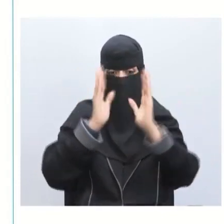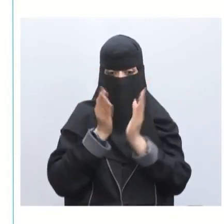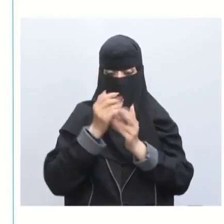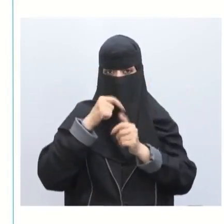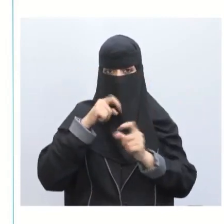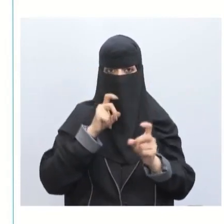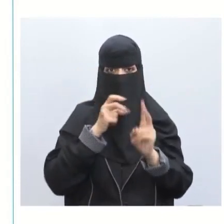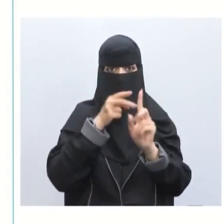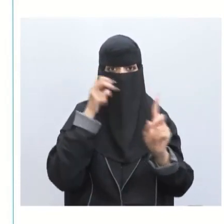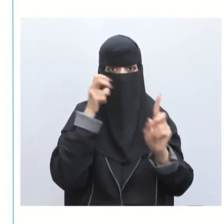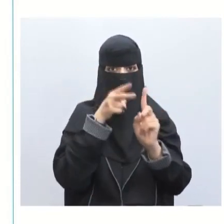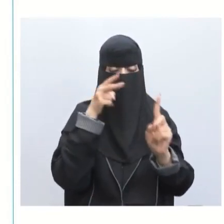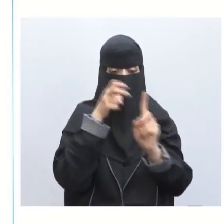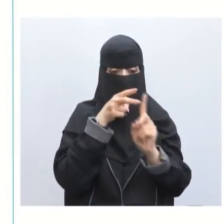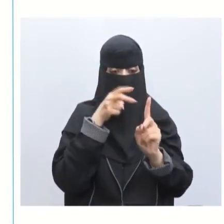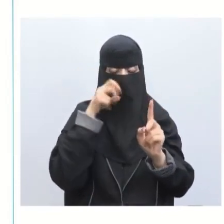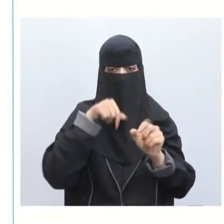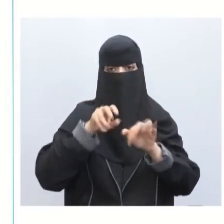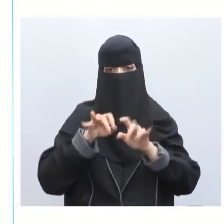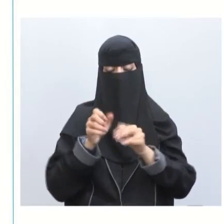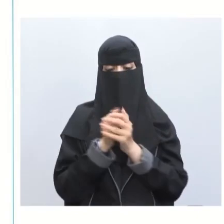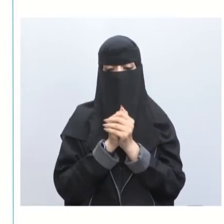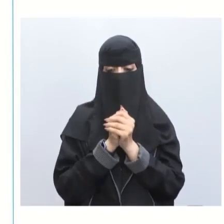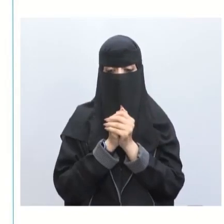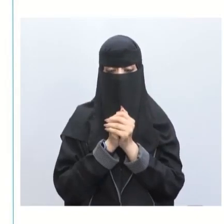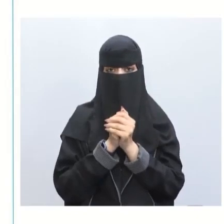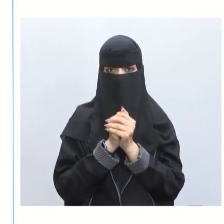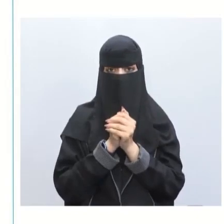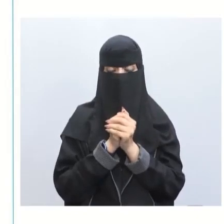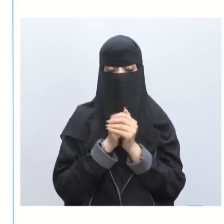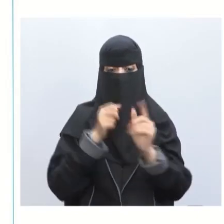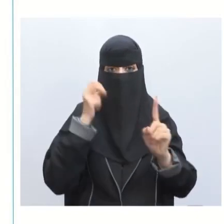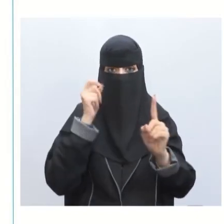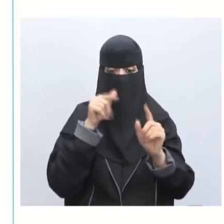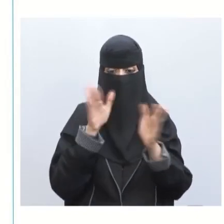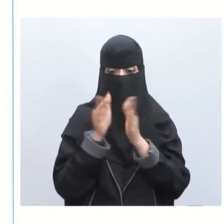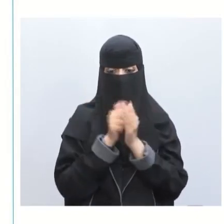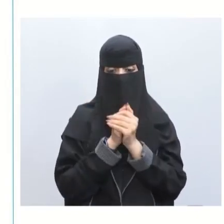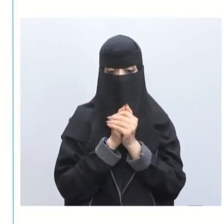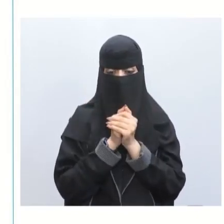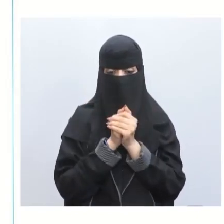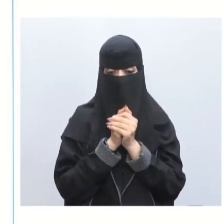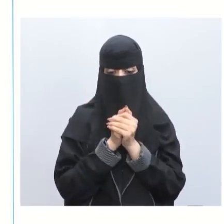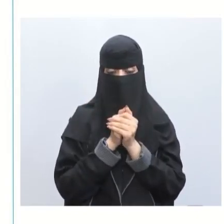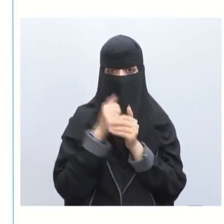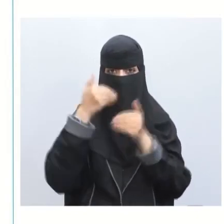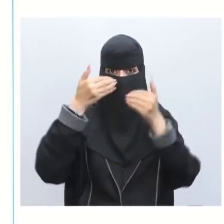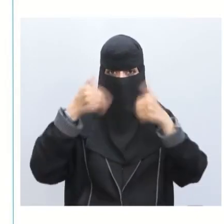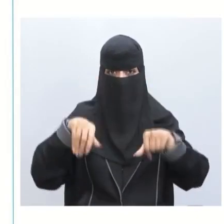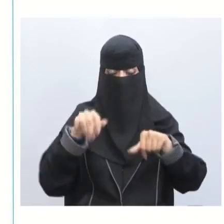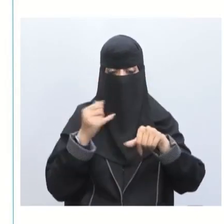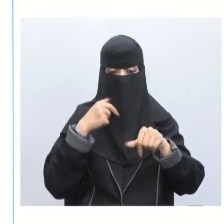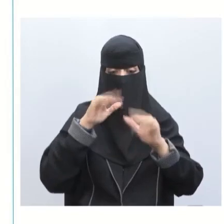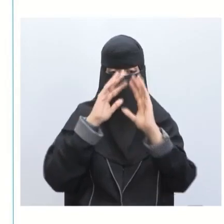التنمر الالكتروني اثنين اتعرف على جهود المملكه العربيه السعوديه